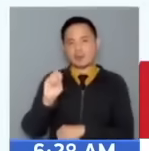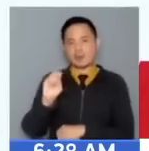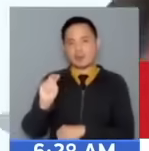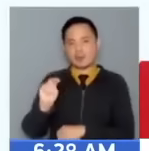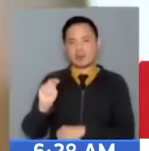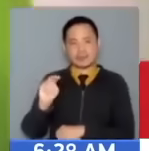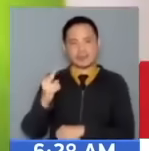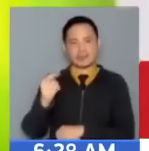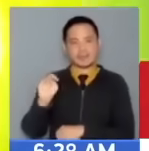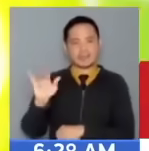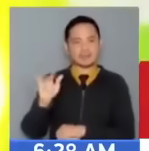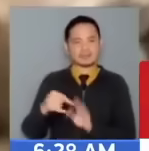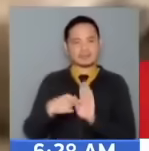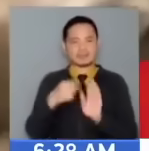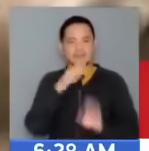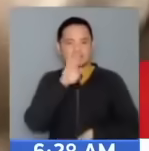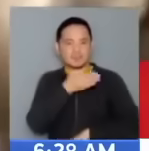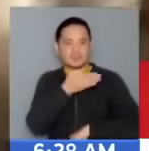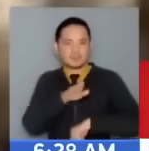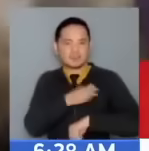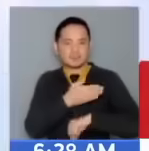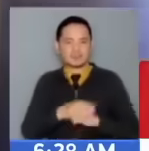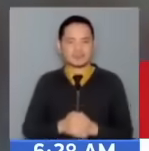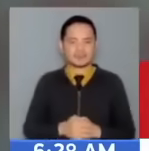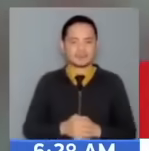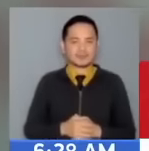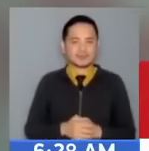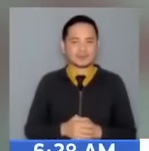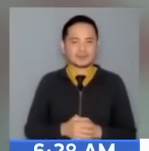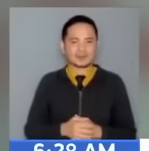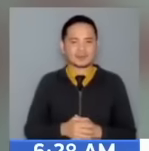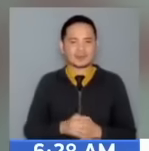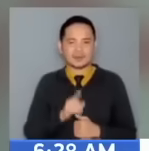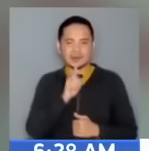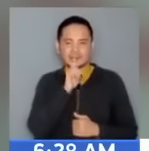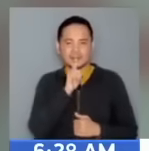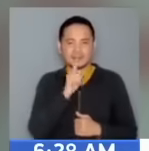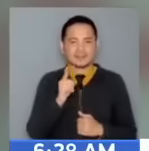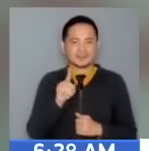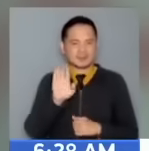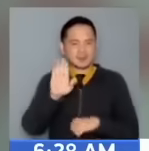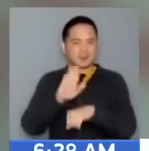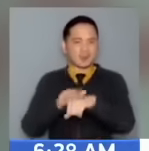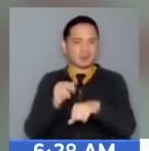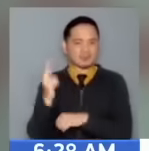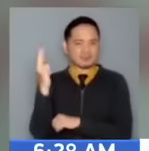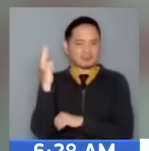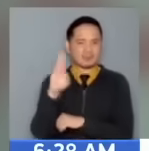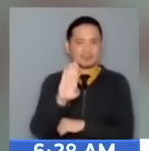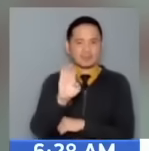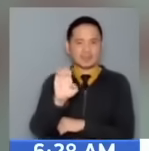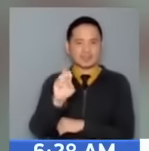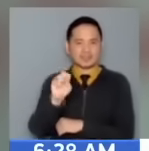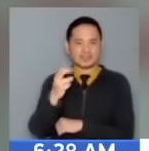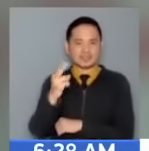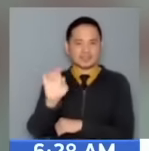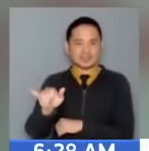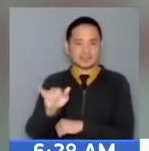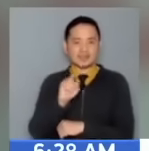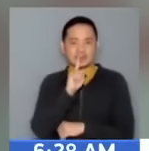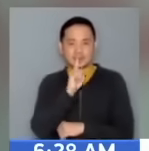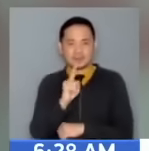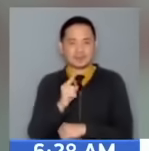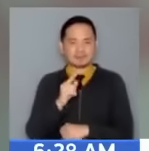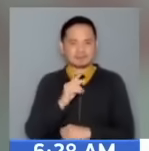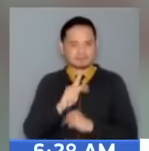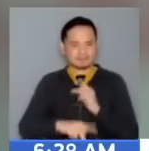Beshi raw ang turing niya sa kanyang fellow fans. They're very kind, very warm-hearted, and whenever